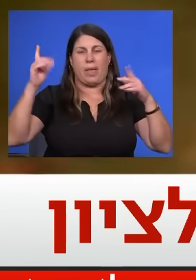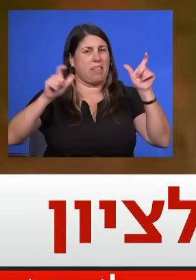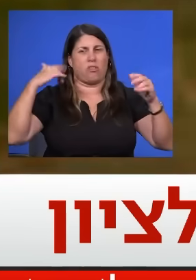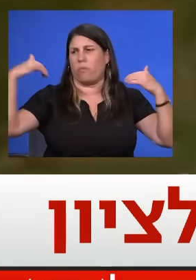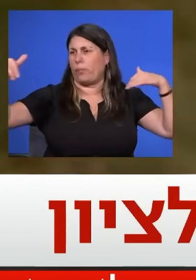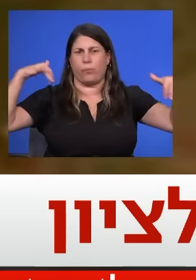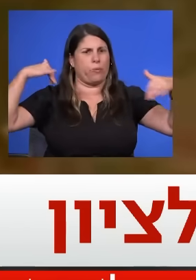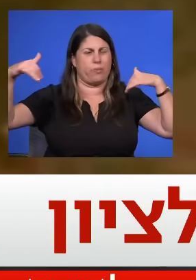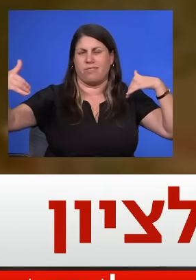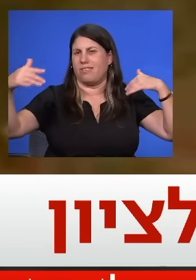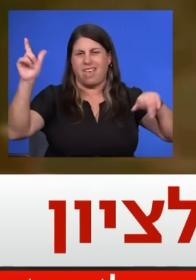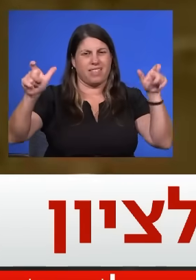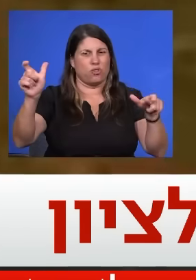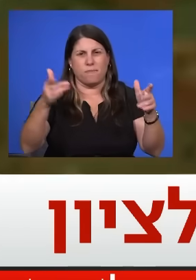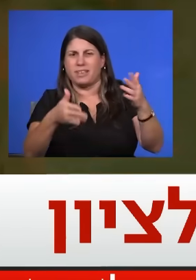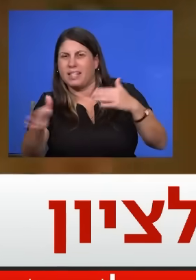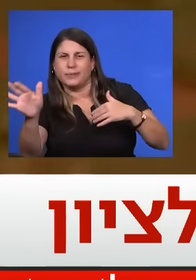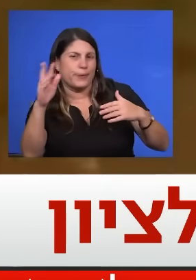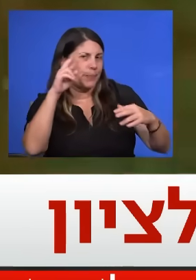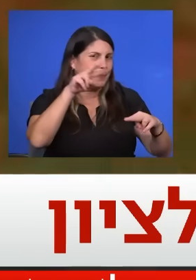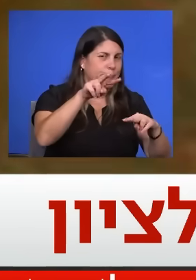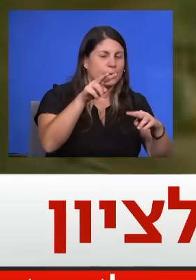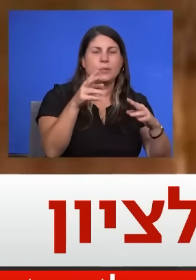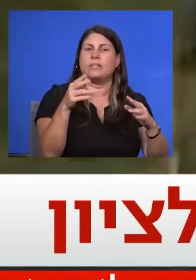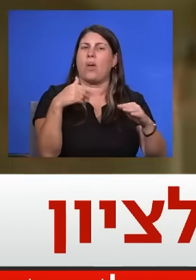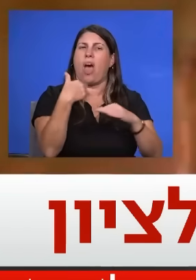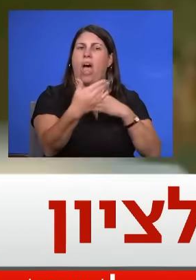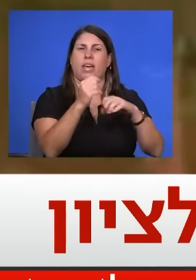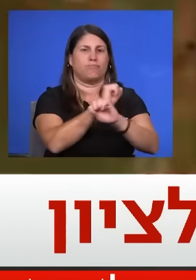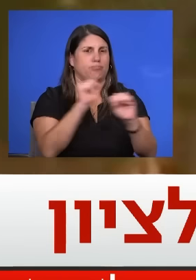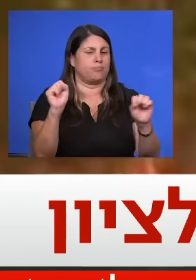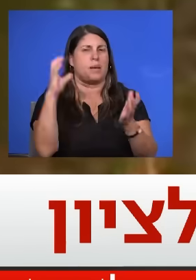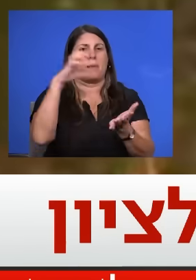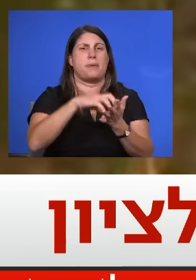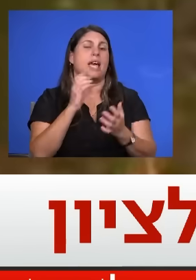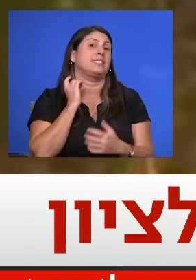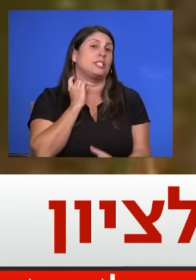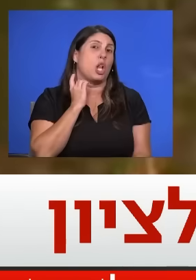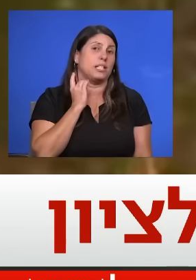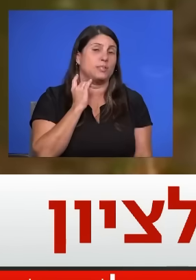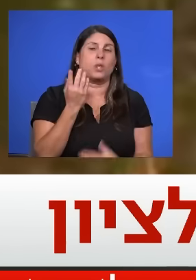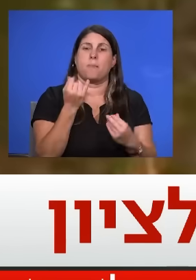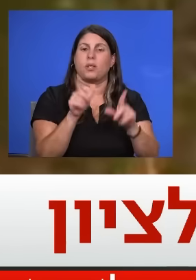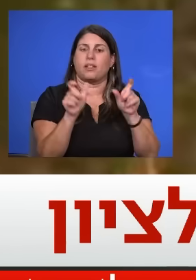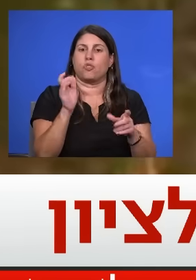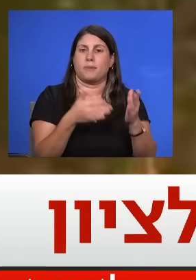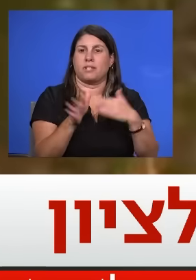אחרי הנפילה שם ב... מרכז ראשון לציון, הרבה אנשים יוצאים החוצה, לא מומלץ